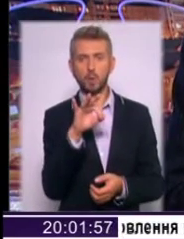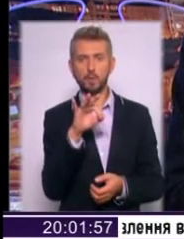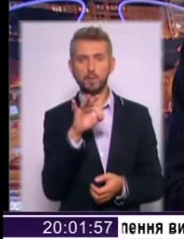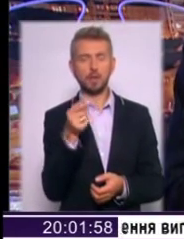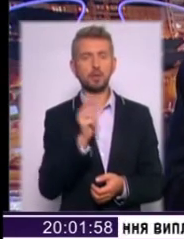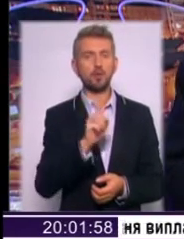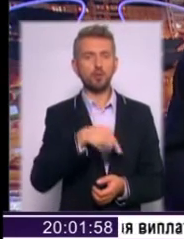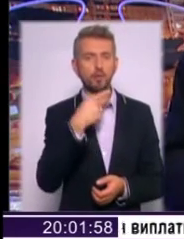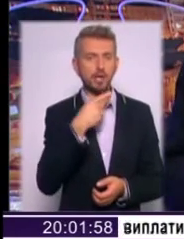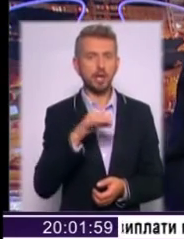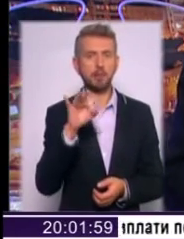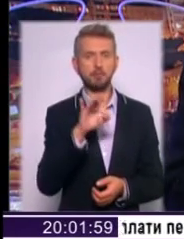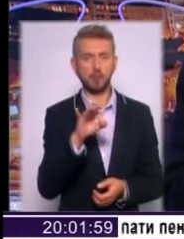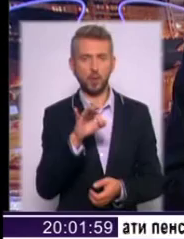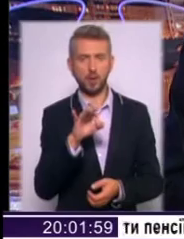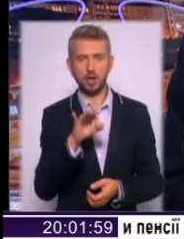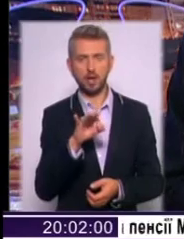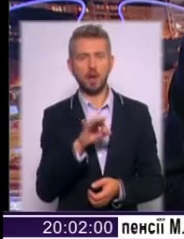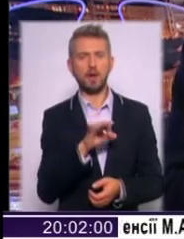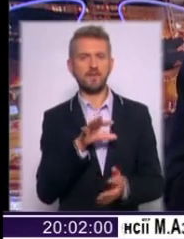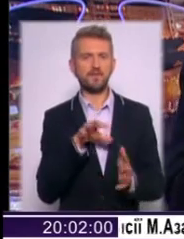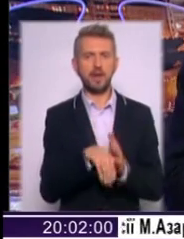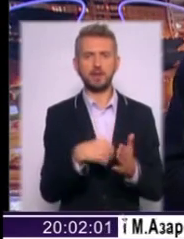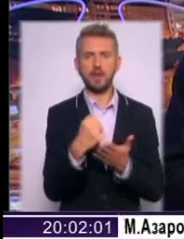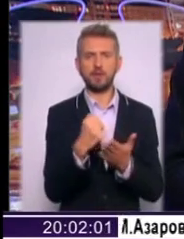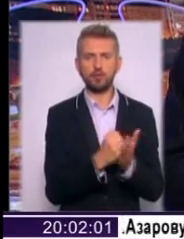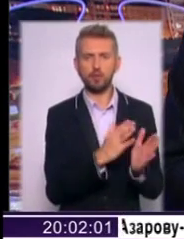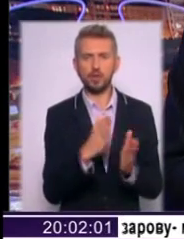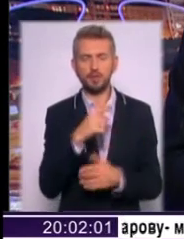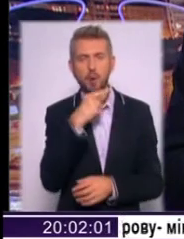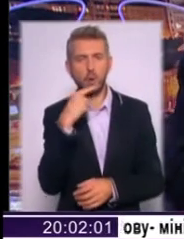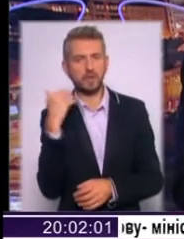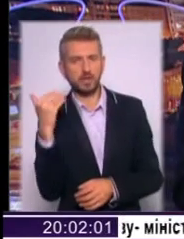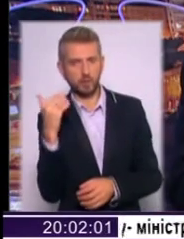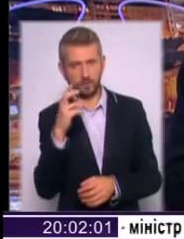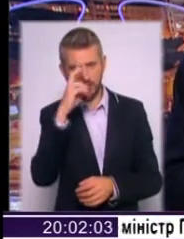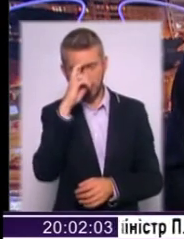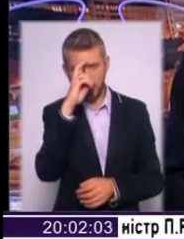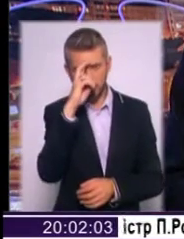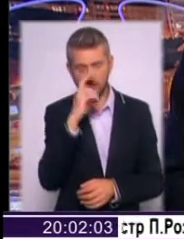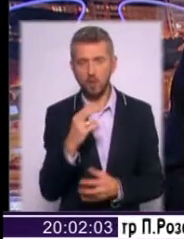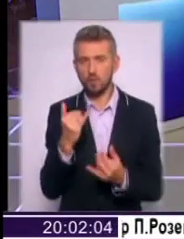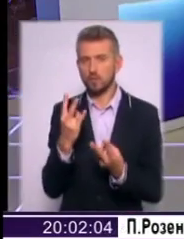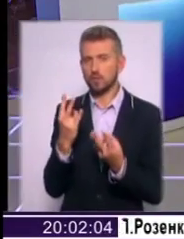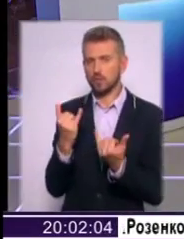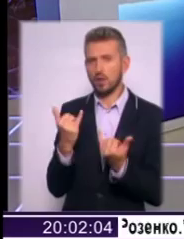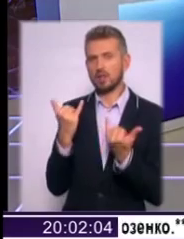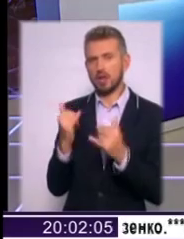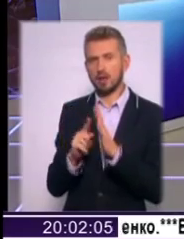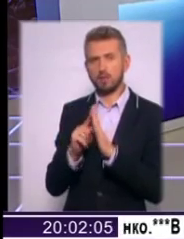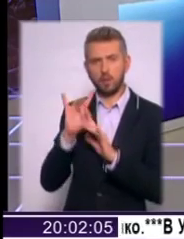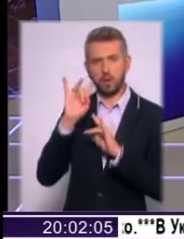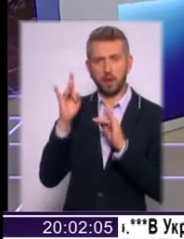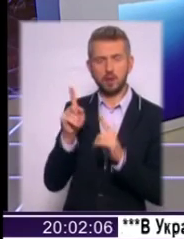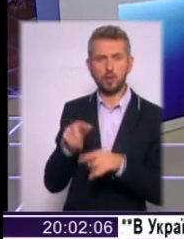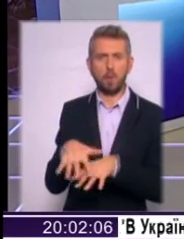то, що говорили про, знов-таки, проведення візового режиму Російської Федерації. Ну, і про знаєте, те, що там пішла така мулька, мовляв,